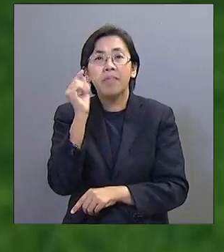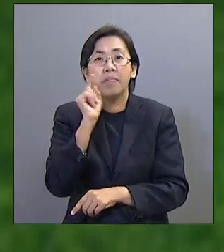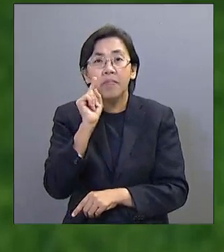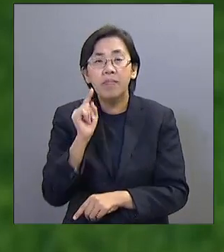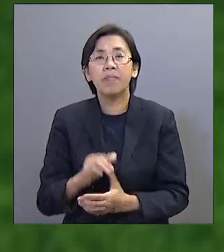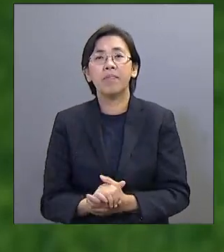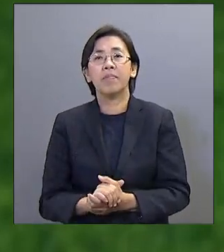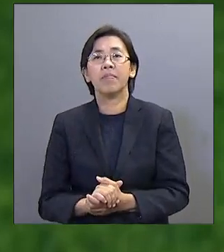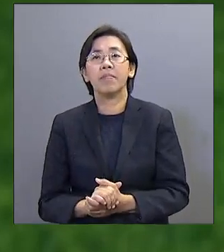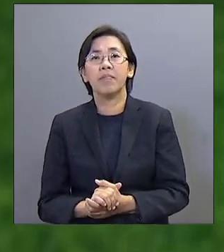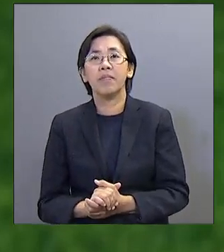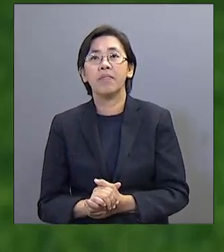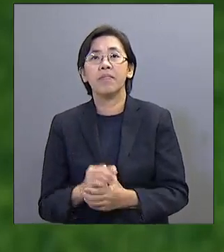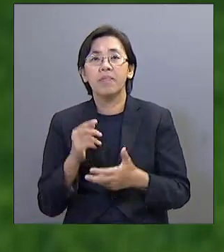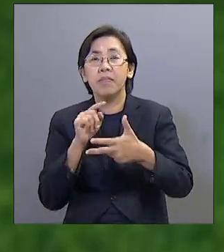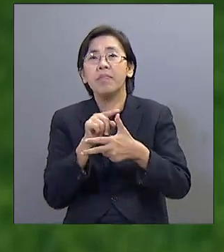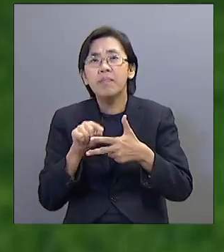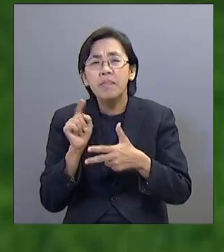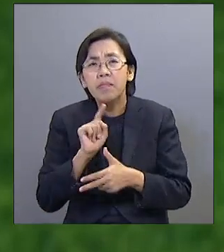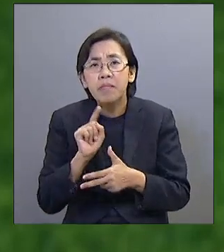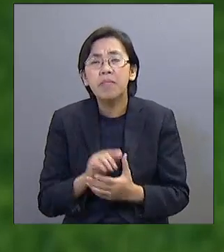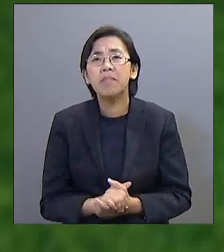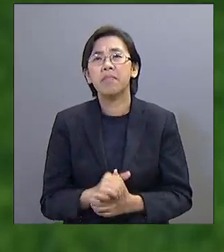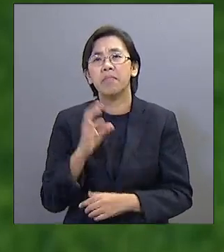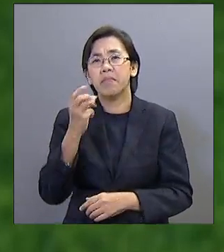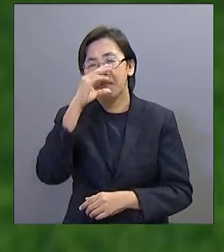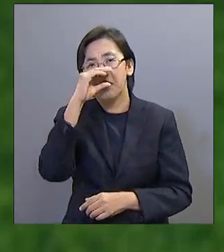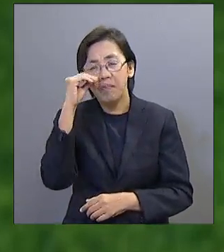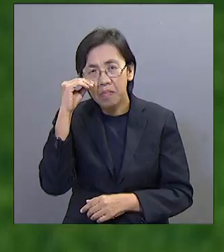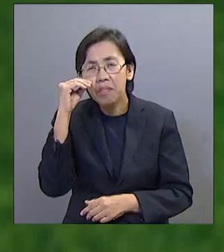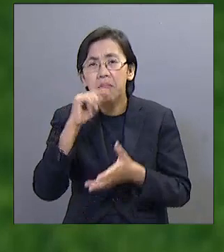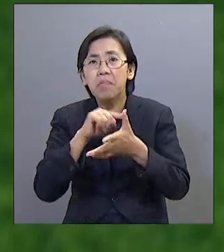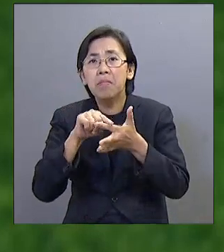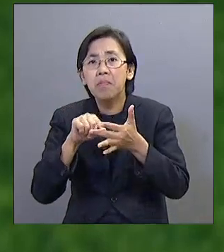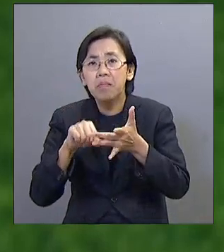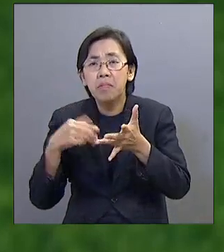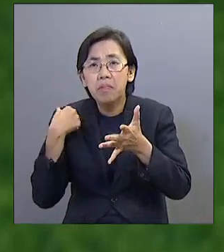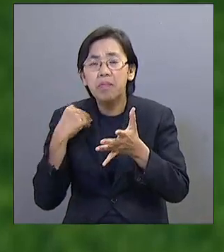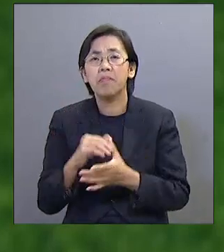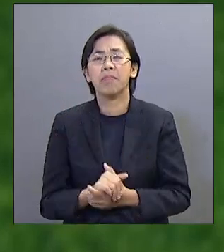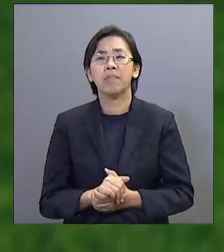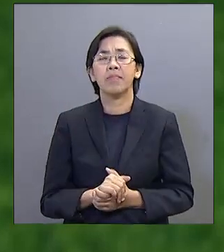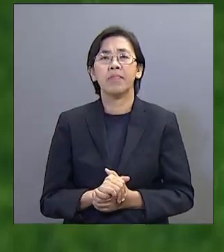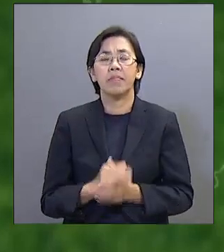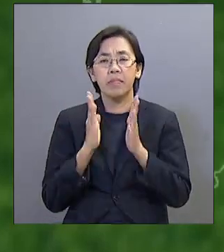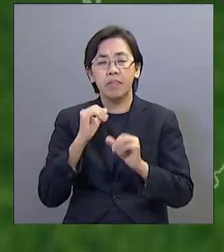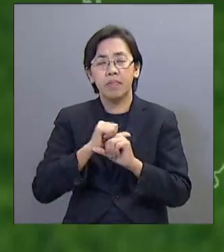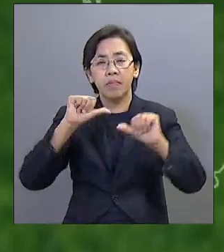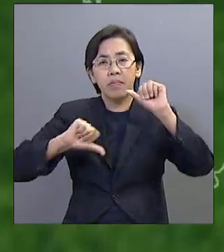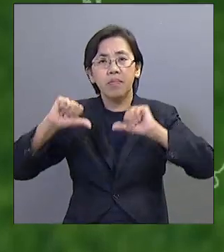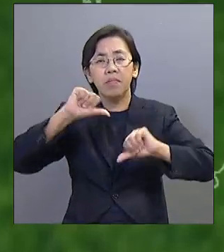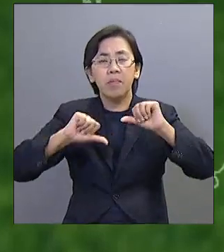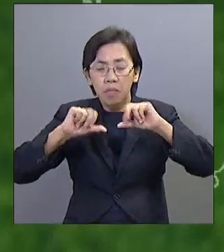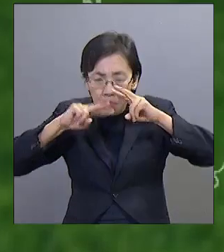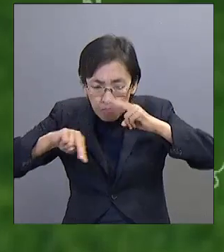อิิไพโรแล้วก็มีองค์ประกอบอื่นๆเป็นตัวรองๆลงมานะคะซึ่งนักวิทยาศาสตร์ค่ะเขา